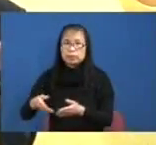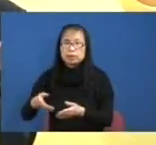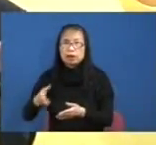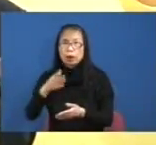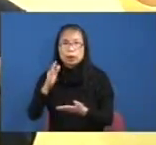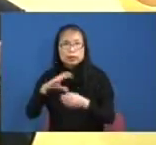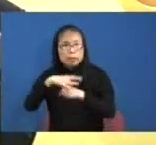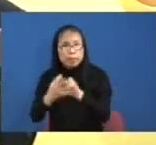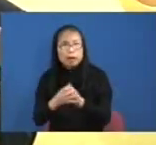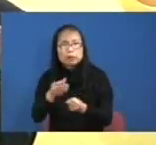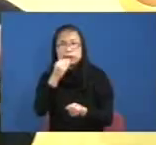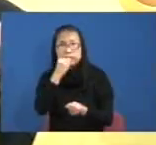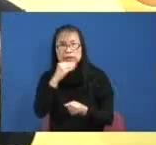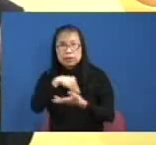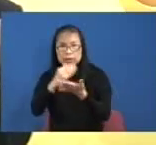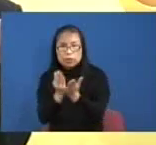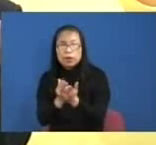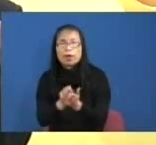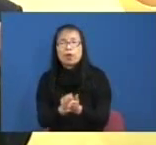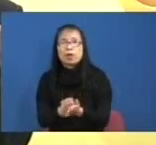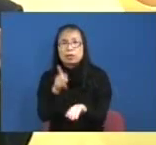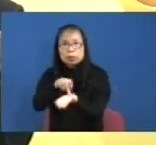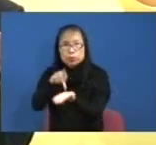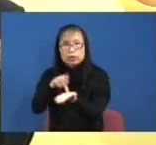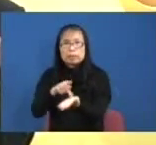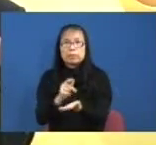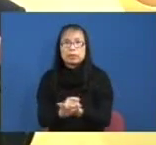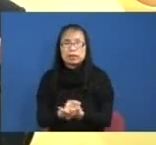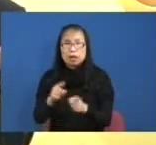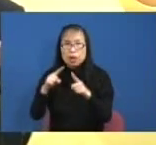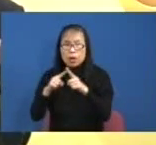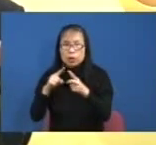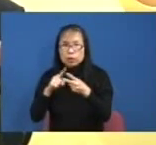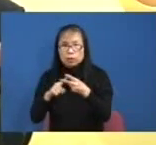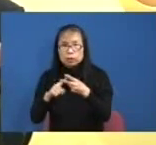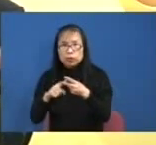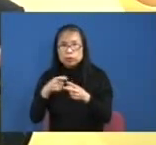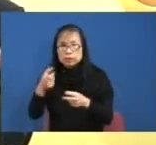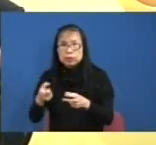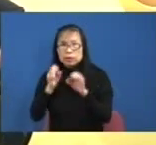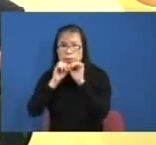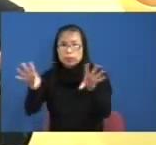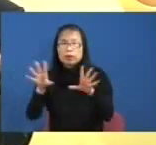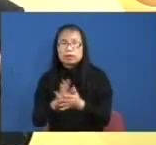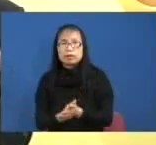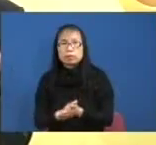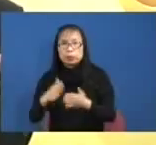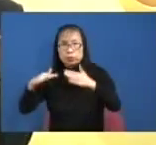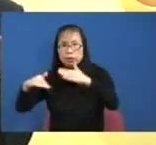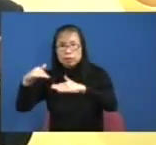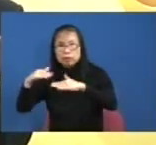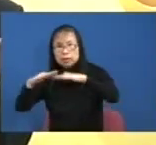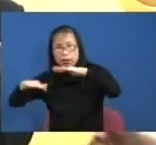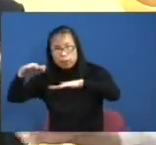材啊、租金啊、最低工資嘅推行啊咁樣。咁如果四成嘅食肆本來係打和嘅話，而家變